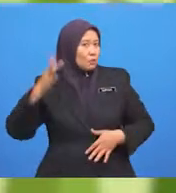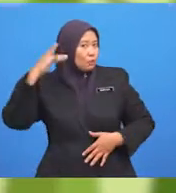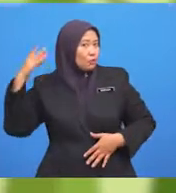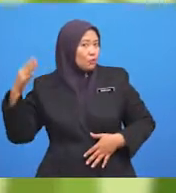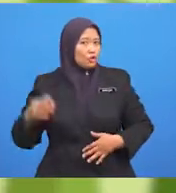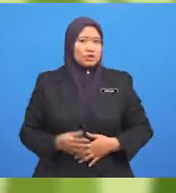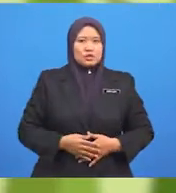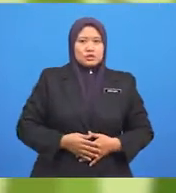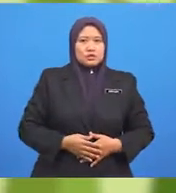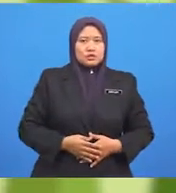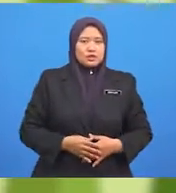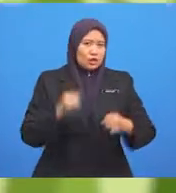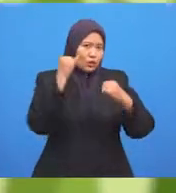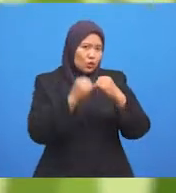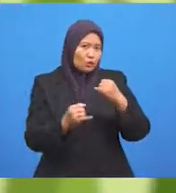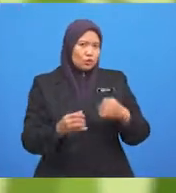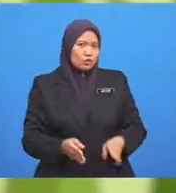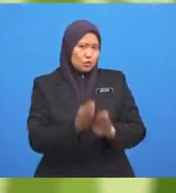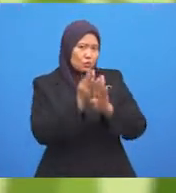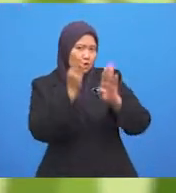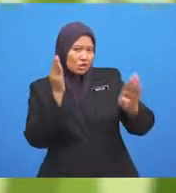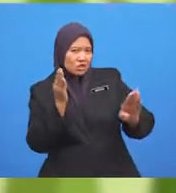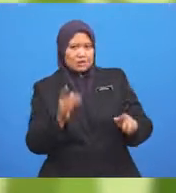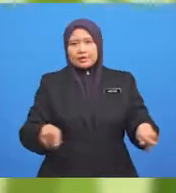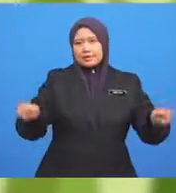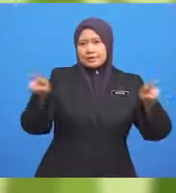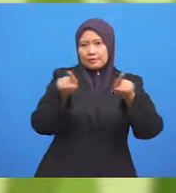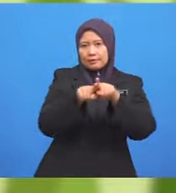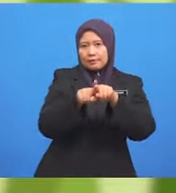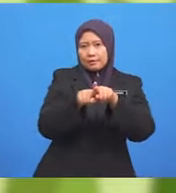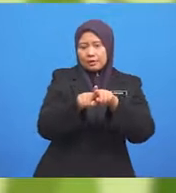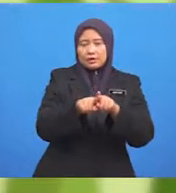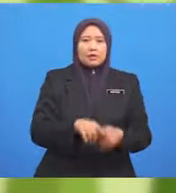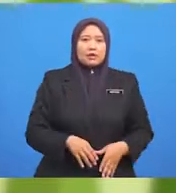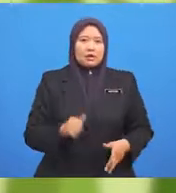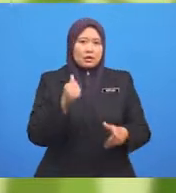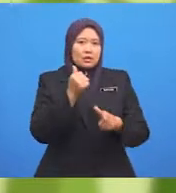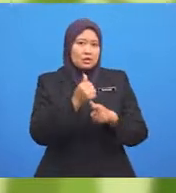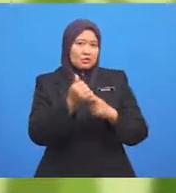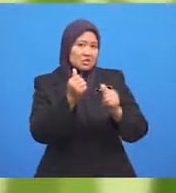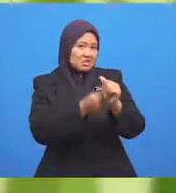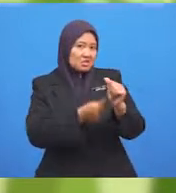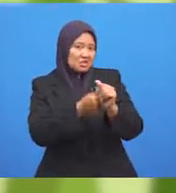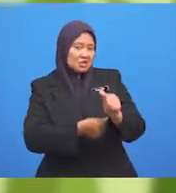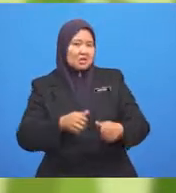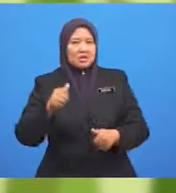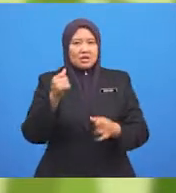sama atau setiap pengakhirannya berakhir dengan A, A, A,